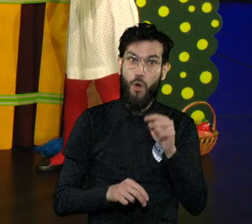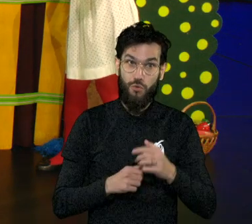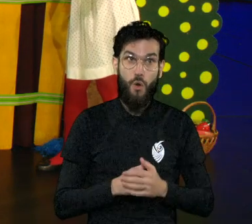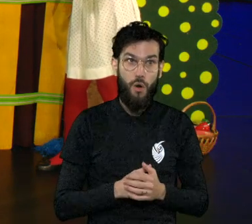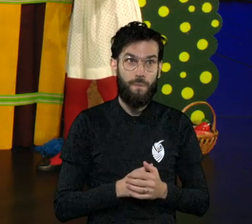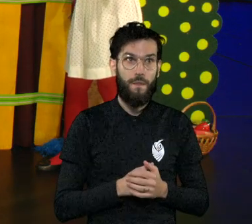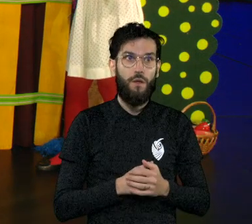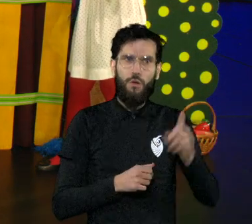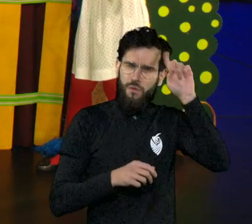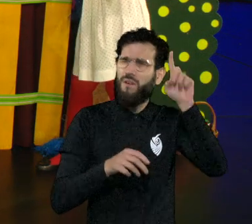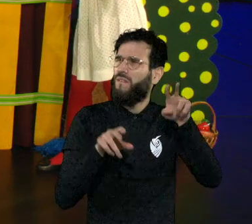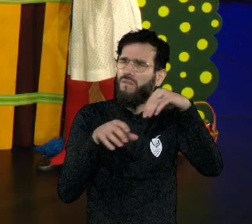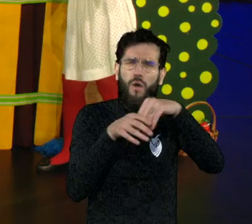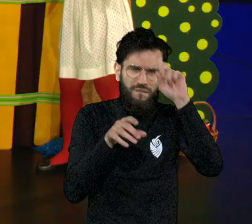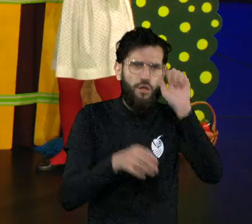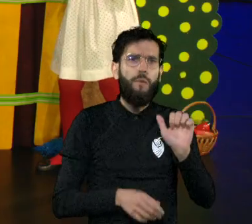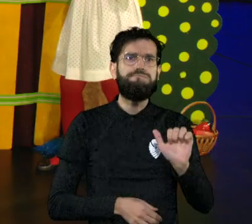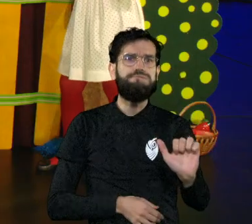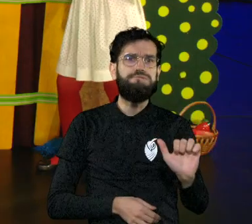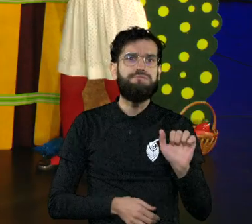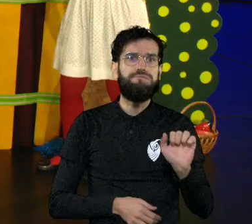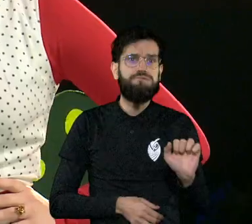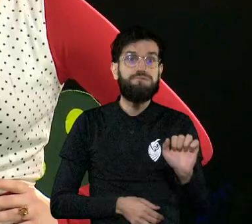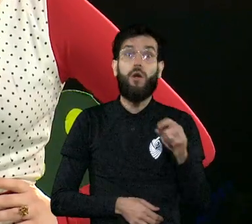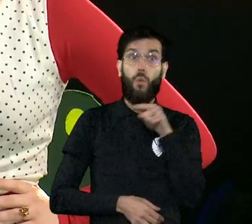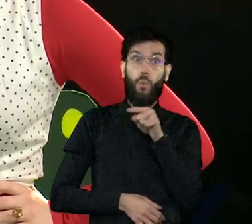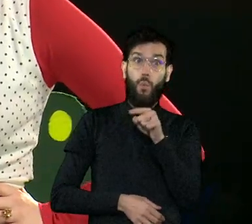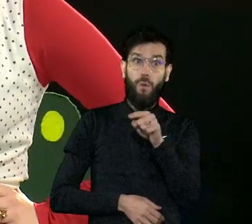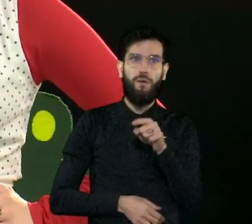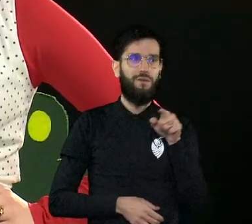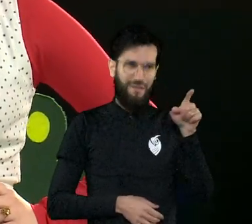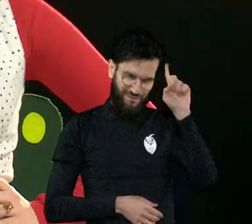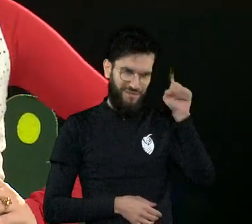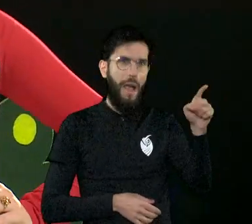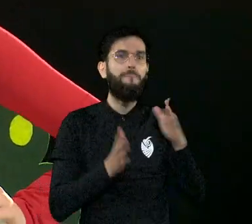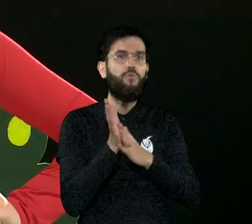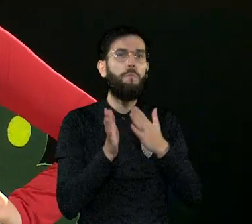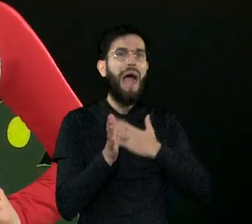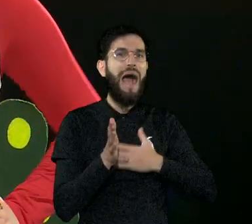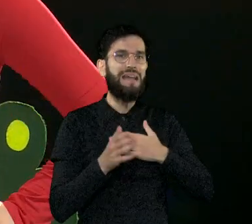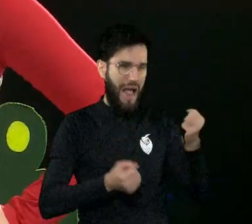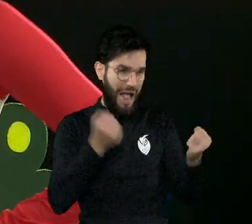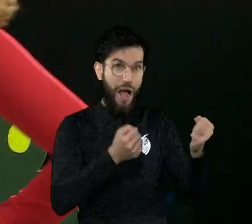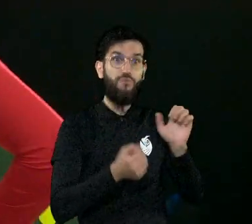tou húkačkou, ty máš najradšej však. Potvrdzujem, Murko v aute veľmi rád trúbi.